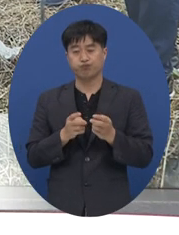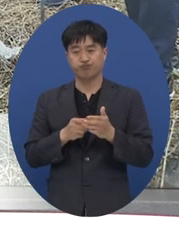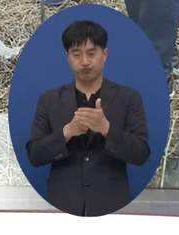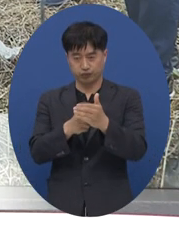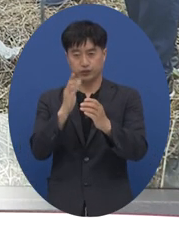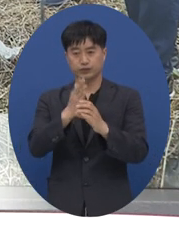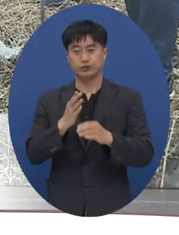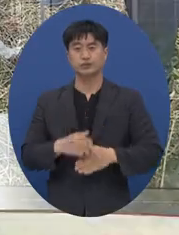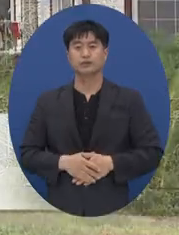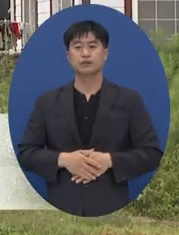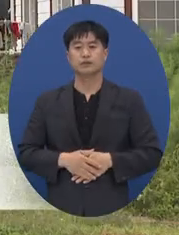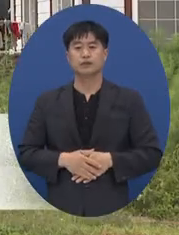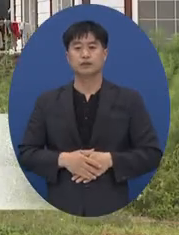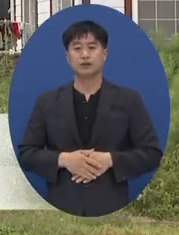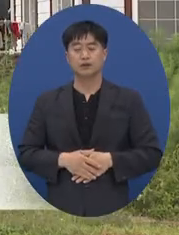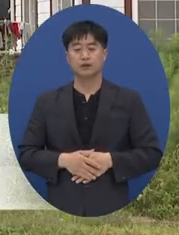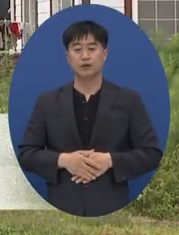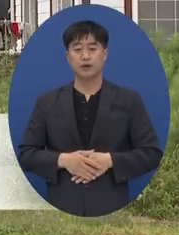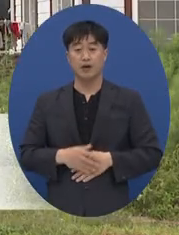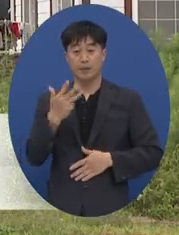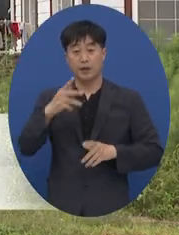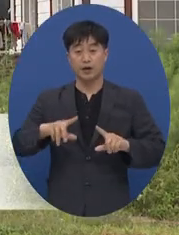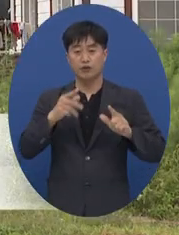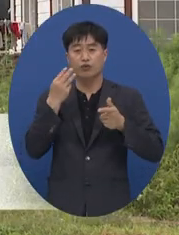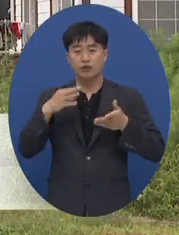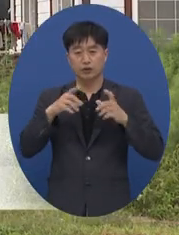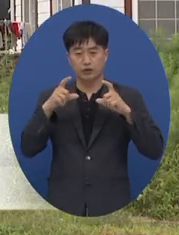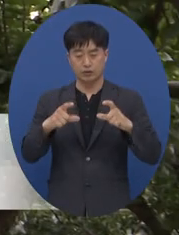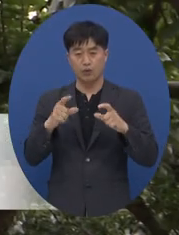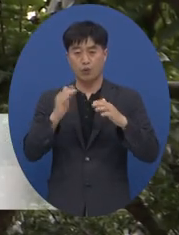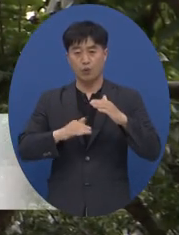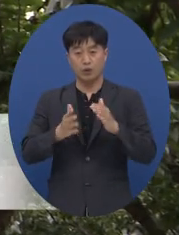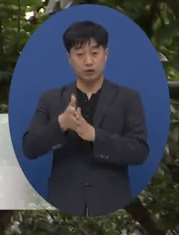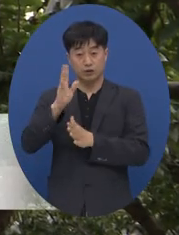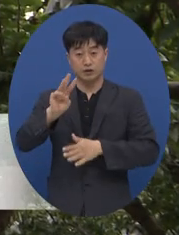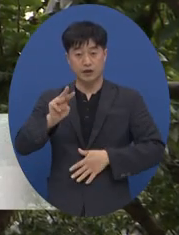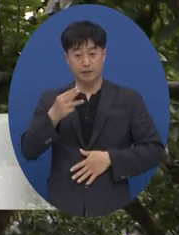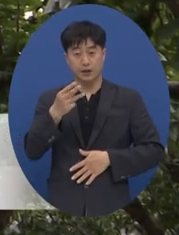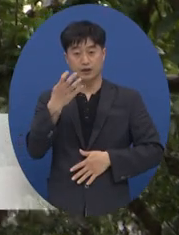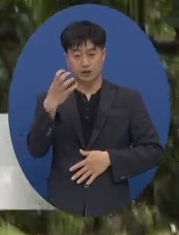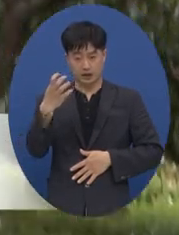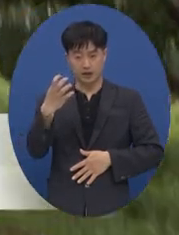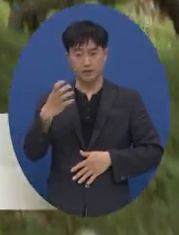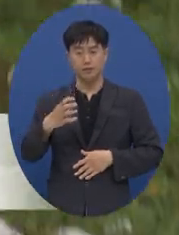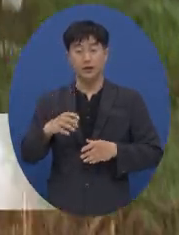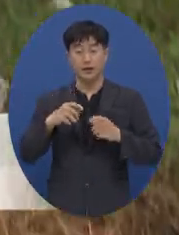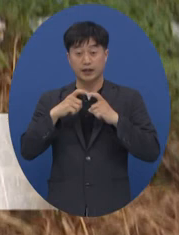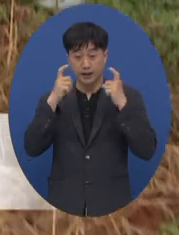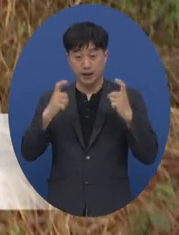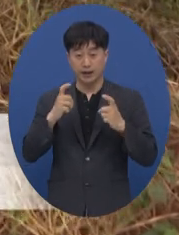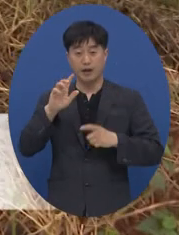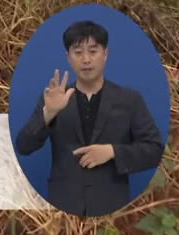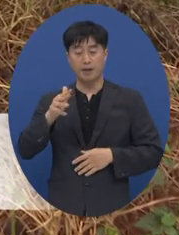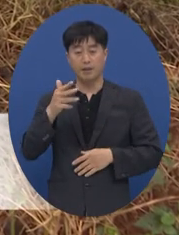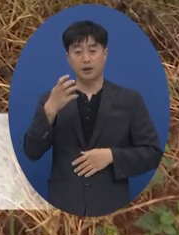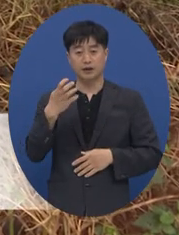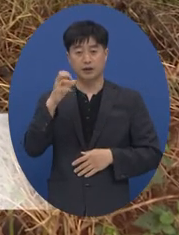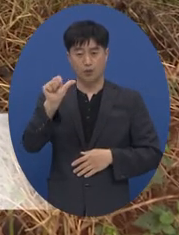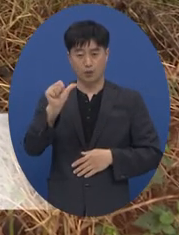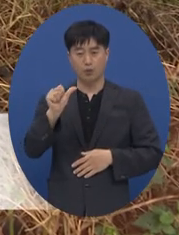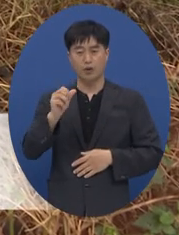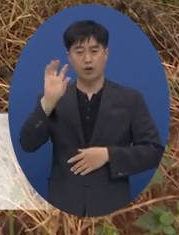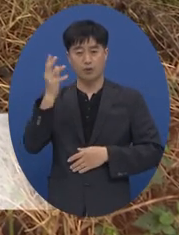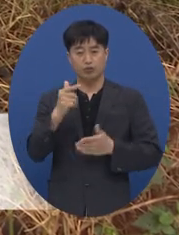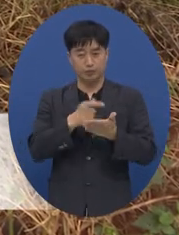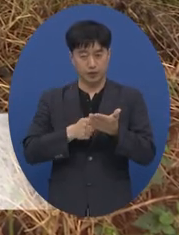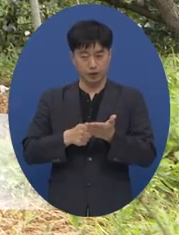가하고 있습니다. 지난 8일 경기 지역엔 공공시설물 340건, 사유시설 845건 등의 태풍